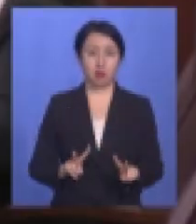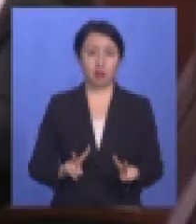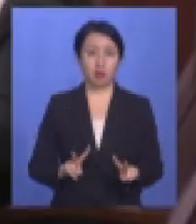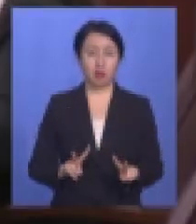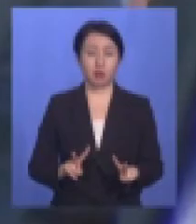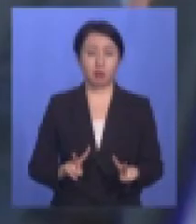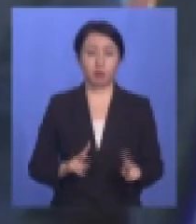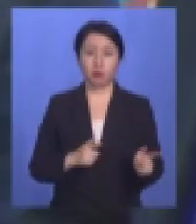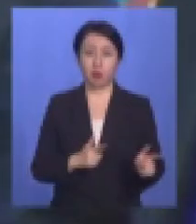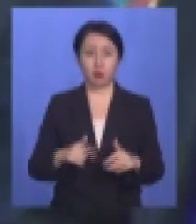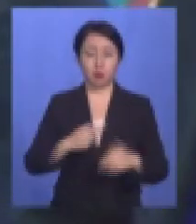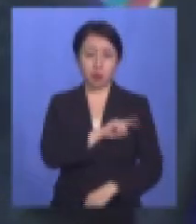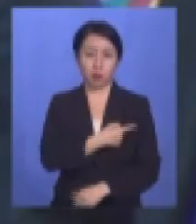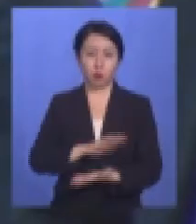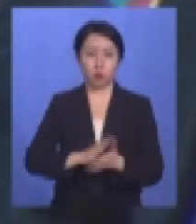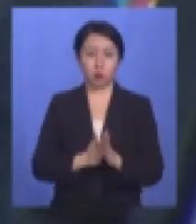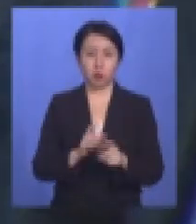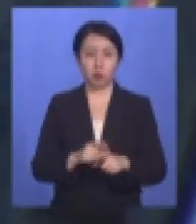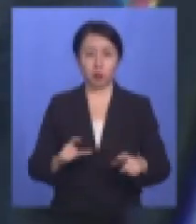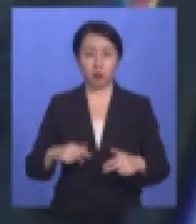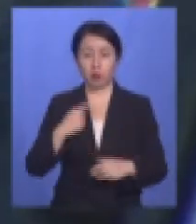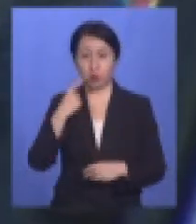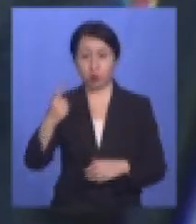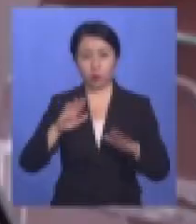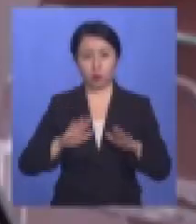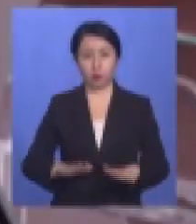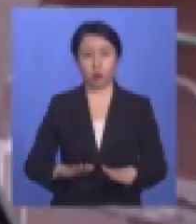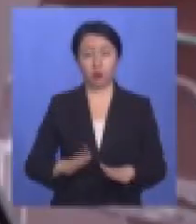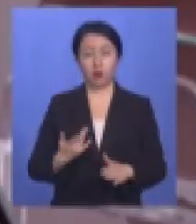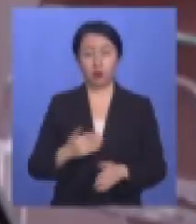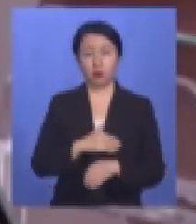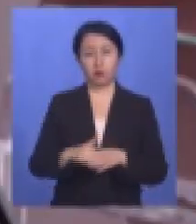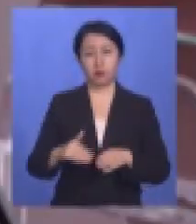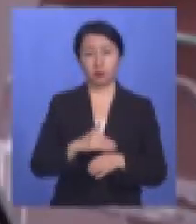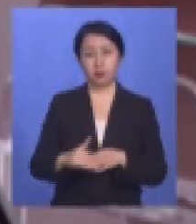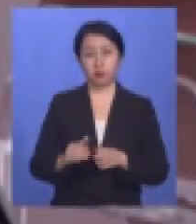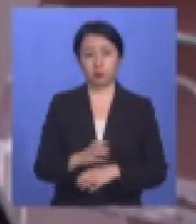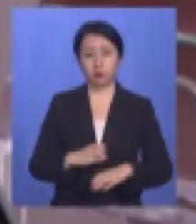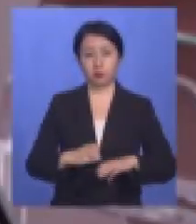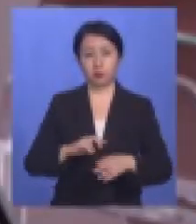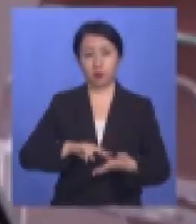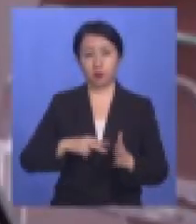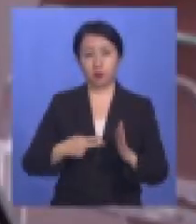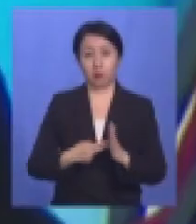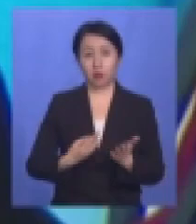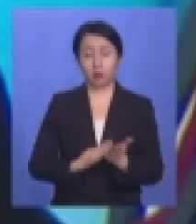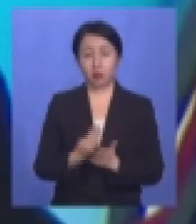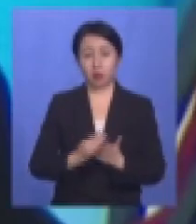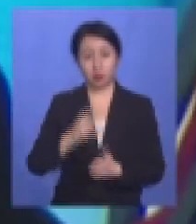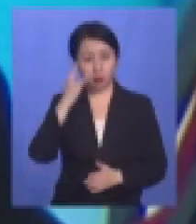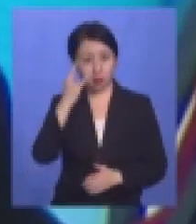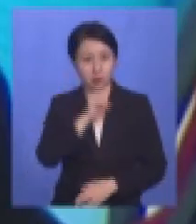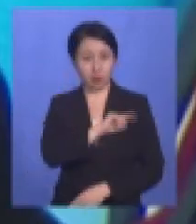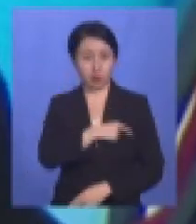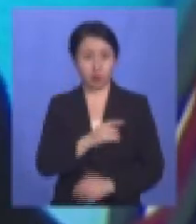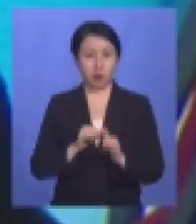квалифицированных специалистов, оказания медицинских услуг жителям отдаленных населенных пунктов. Уже несколько крупных зарубежных компаний